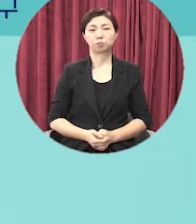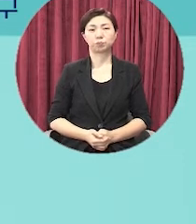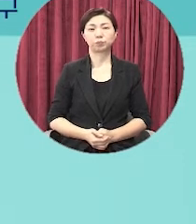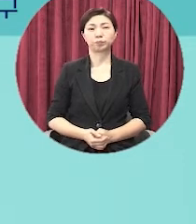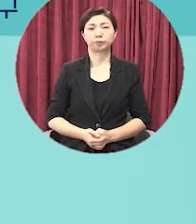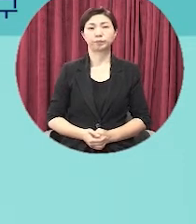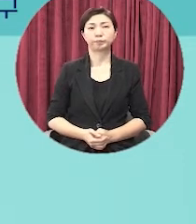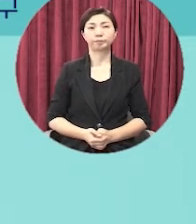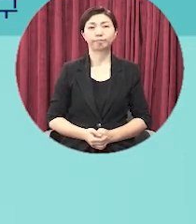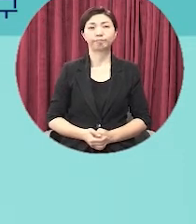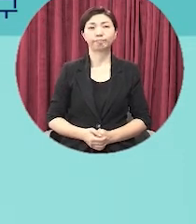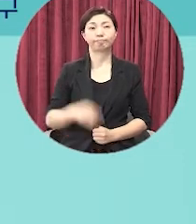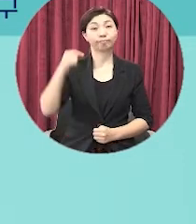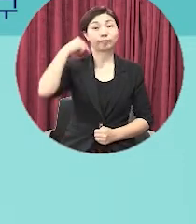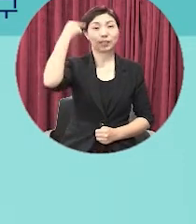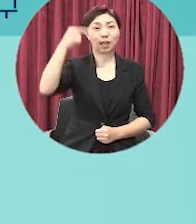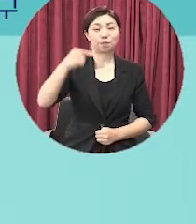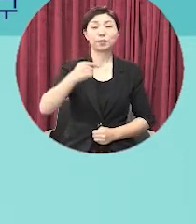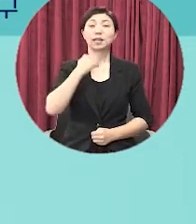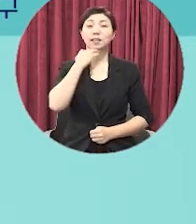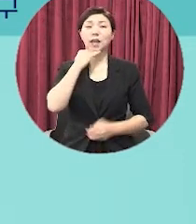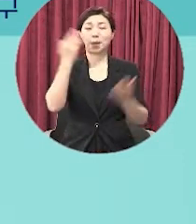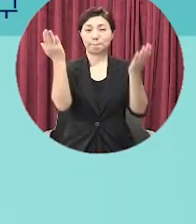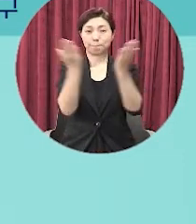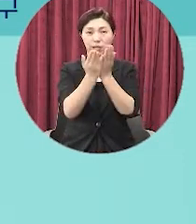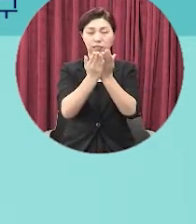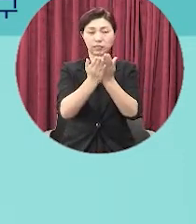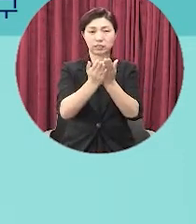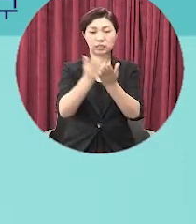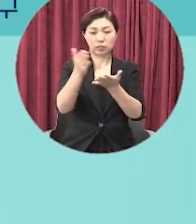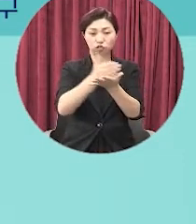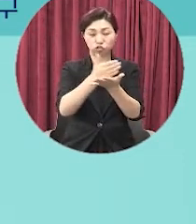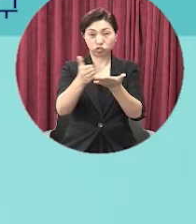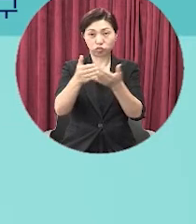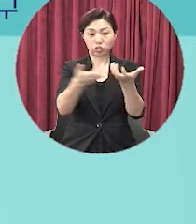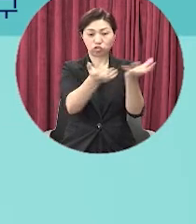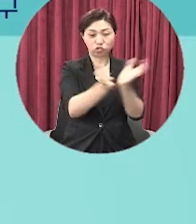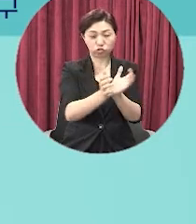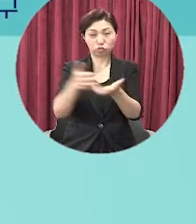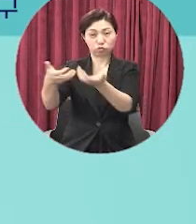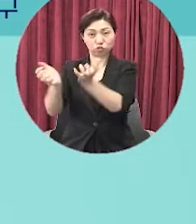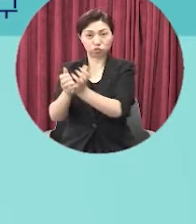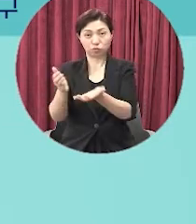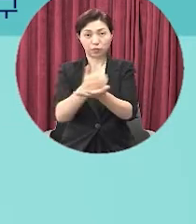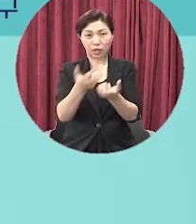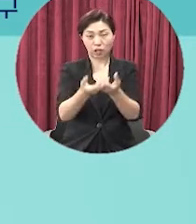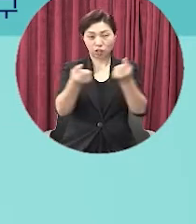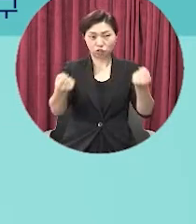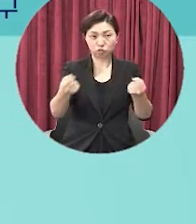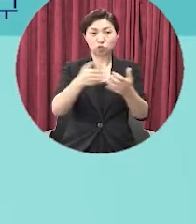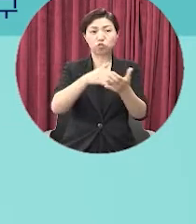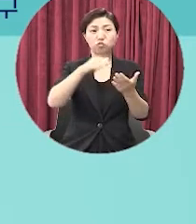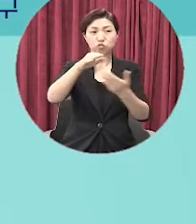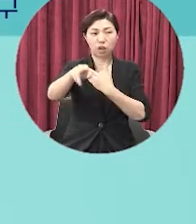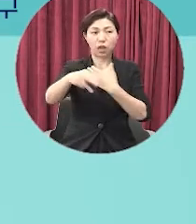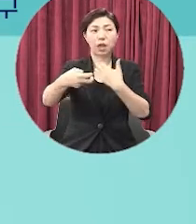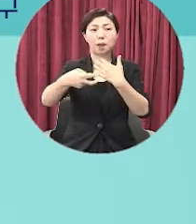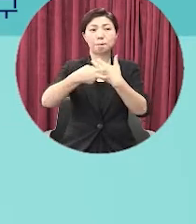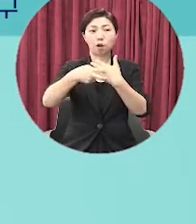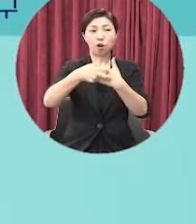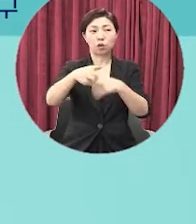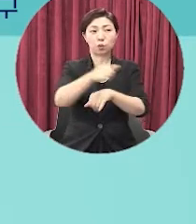어 다음으로는 어 생애주기에 따른 열량 분류 후에 의료비용이 어떻게 어 나왔는지 확인한 그 표에 따르면